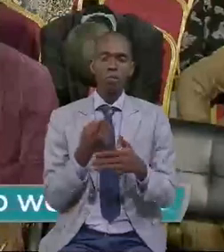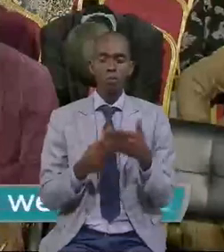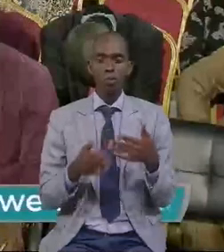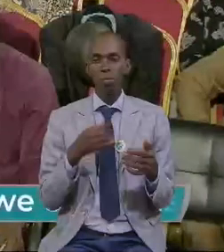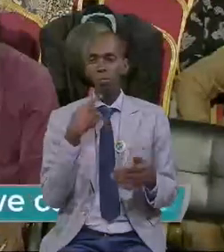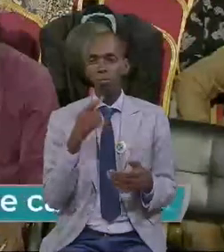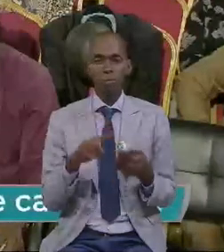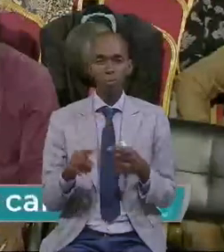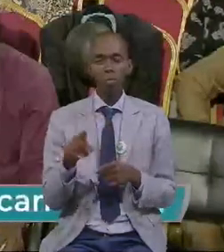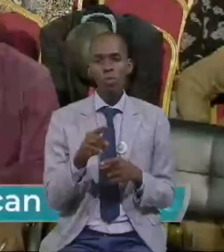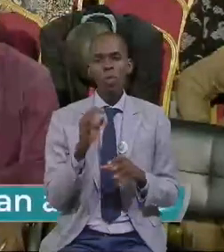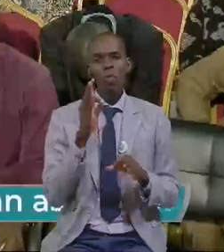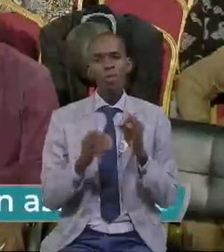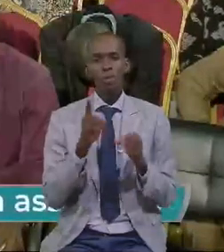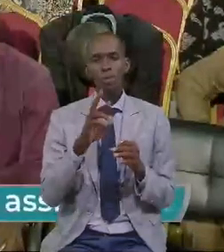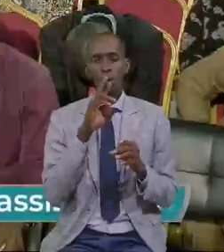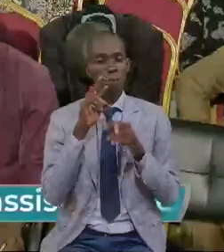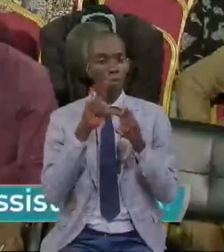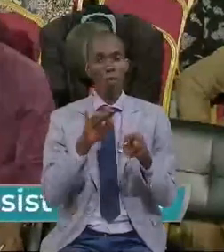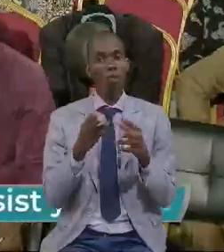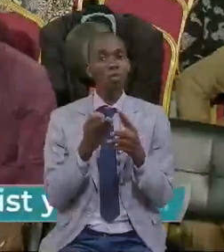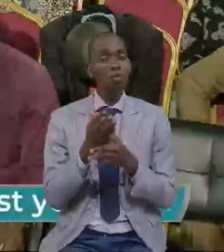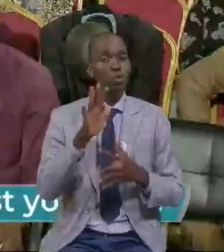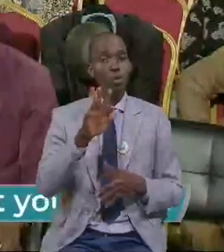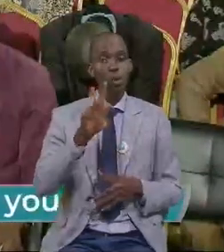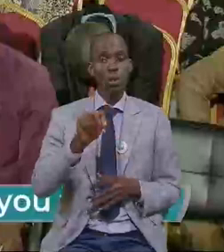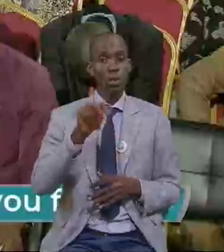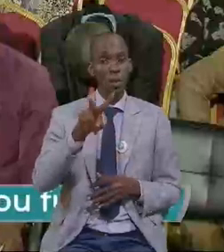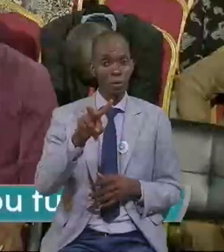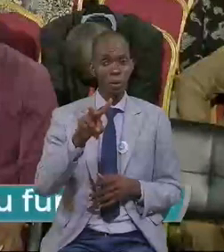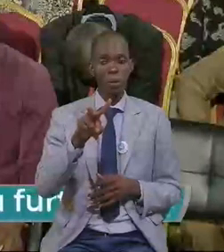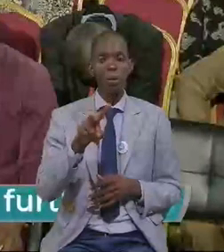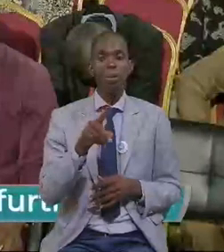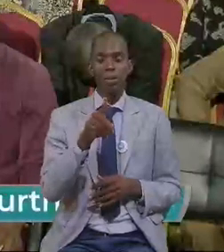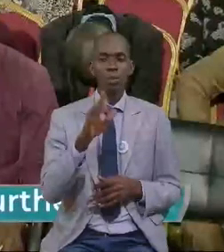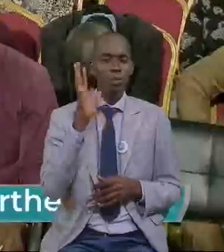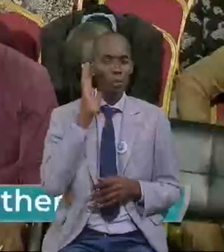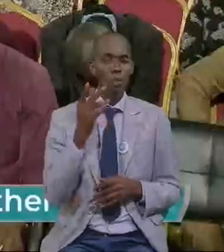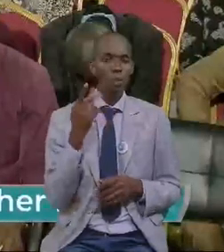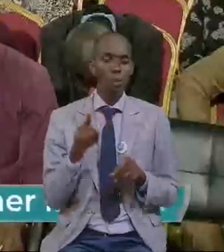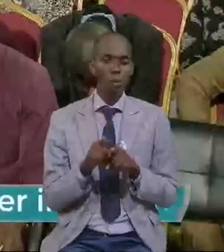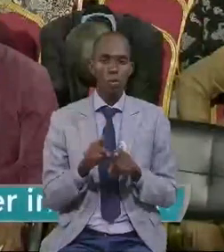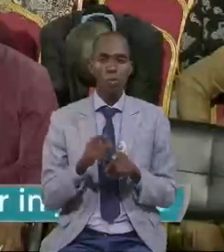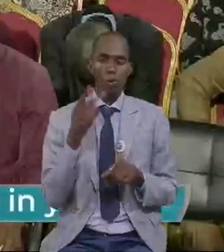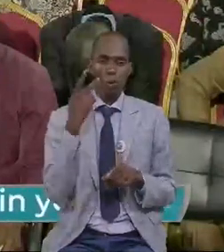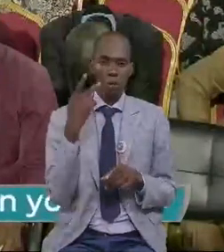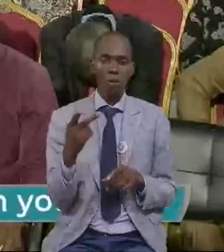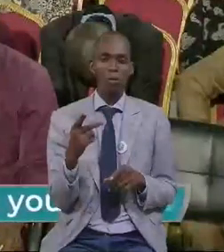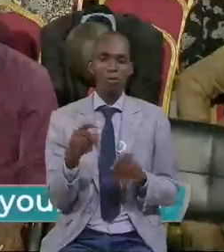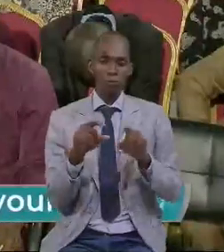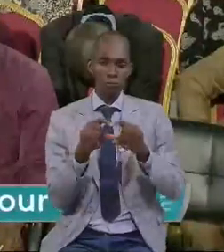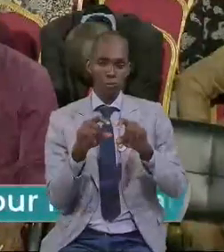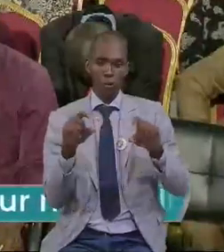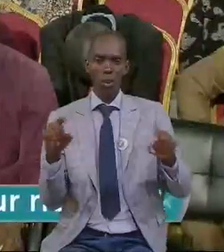Cliquez sur le lien. Il y a même une bande qui se défile là-bas. Cliquez sur le lien et vous allez